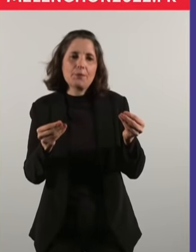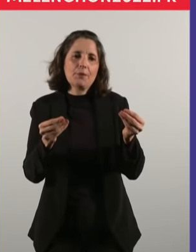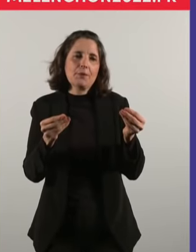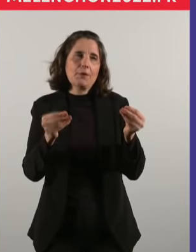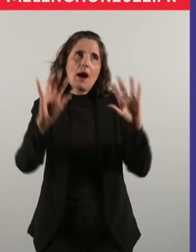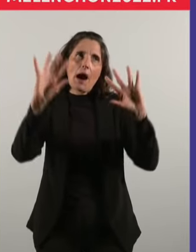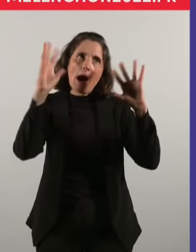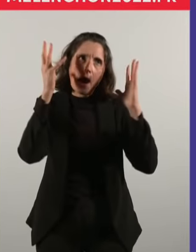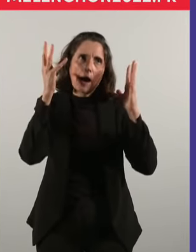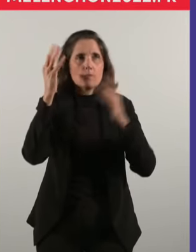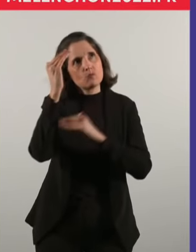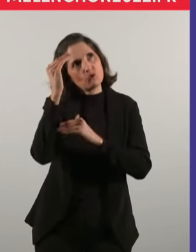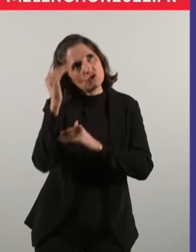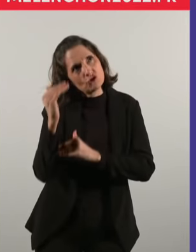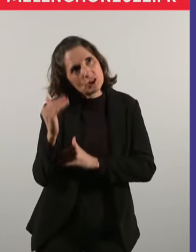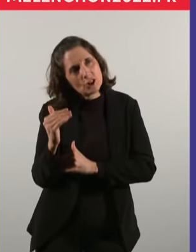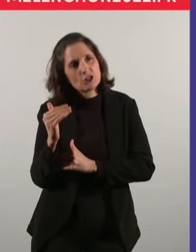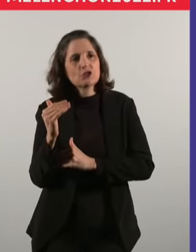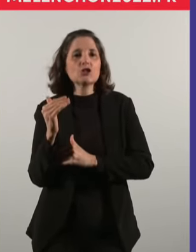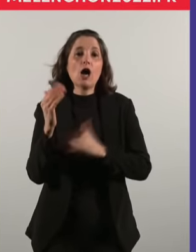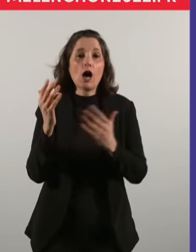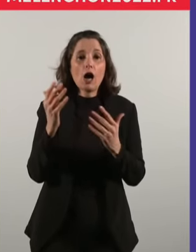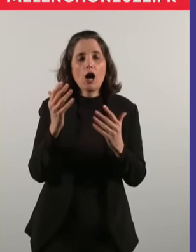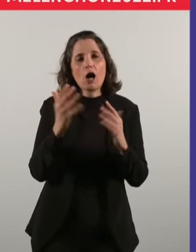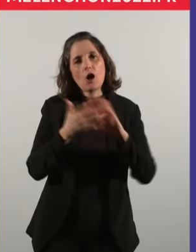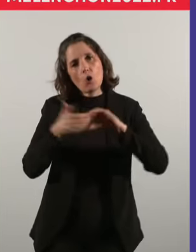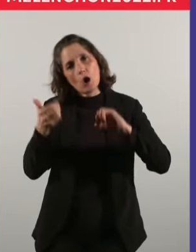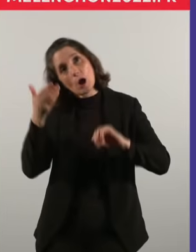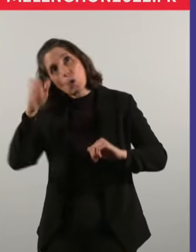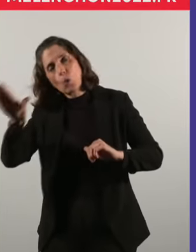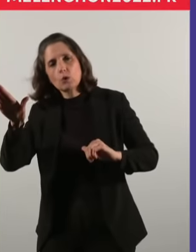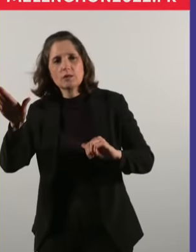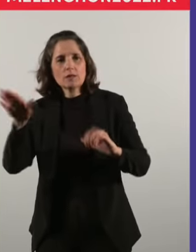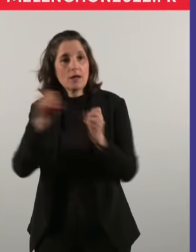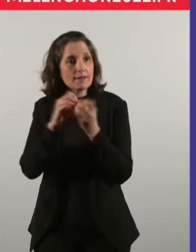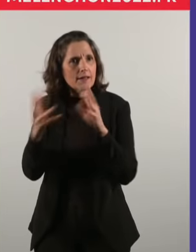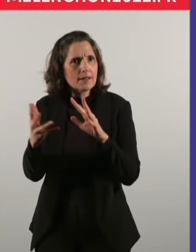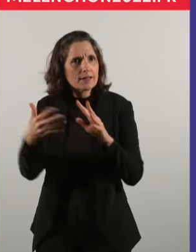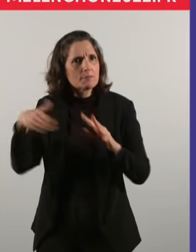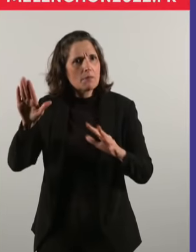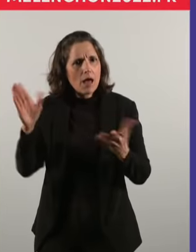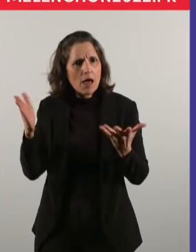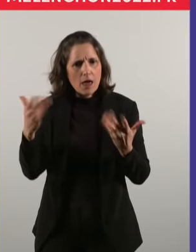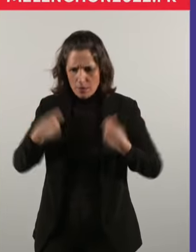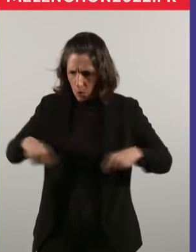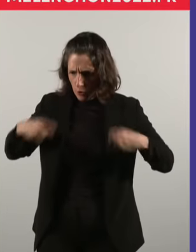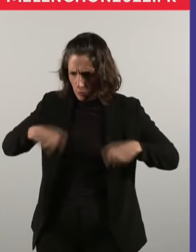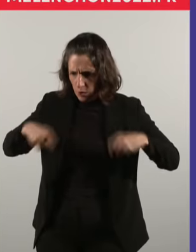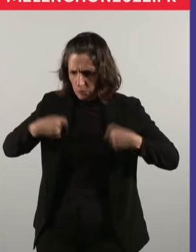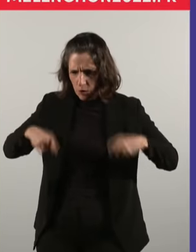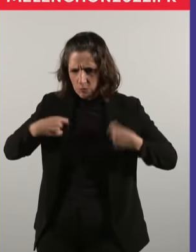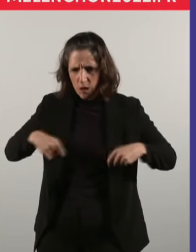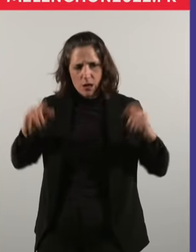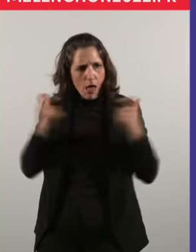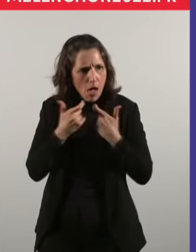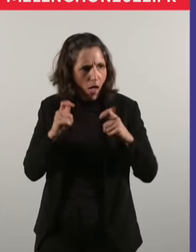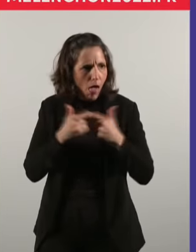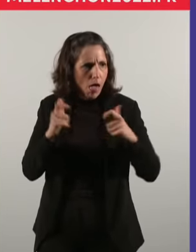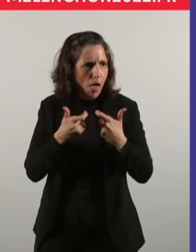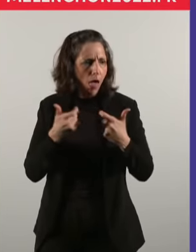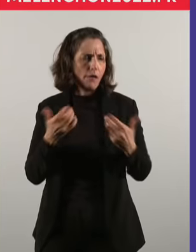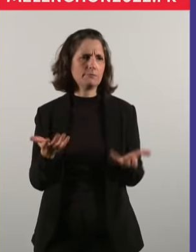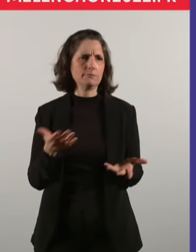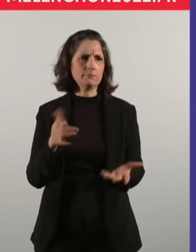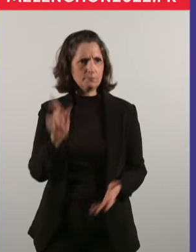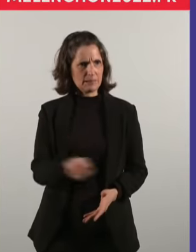arbres, alors on renvoie les gens vers d'autres consommations plus coûteuses et plus inaccessibles. Bien sûr, c'est bien que ce soit comme ça,